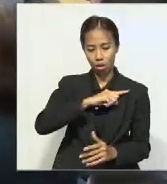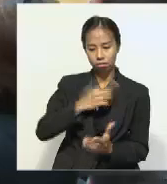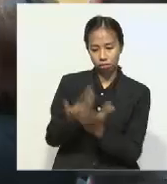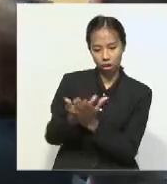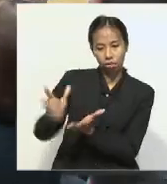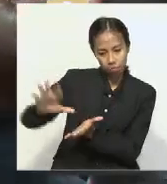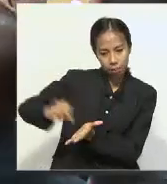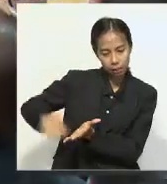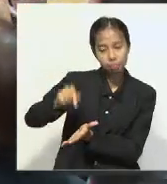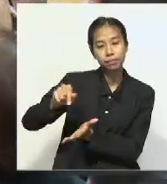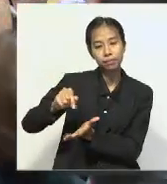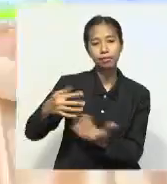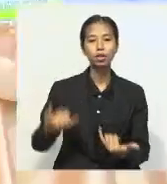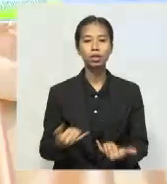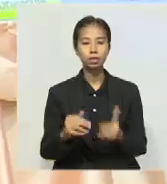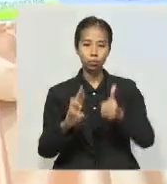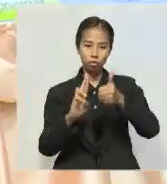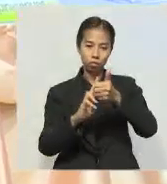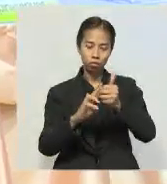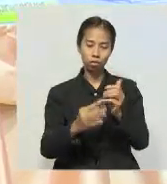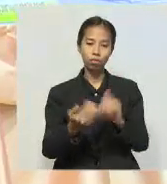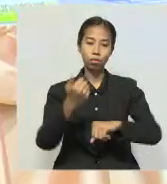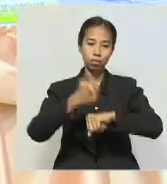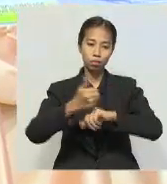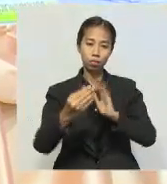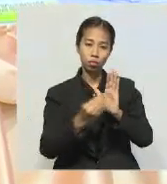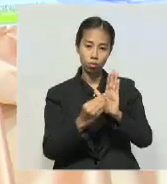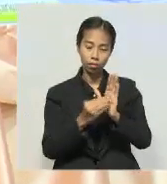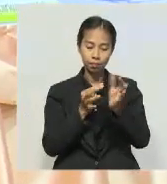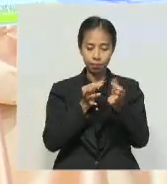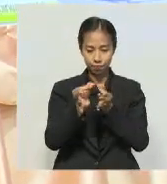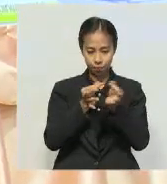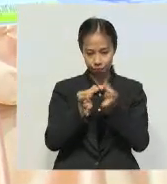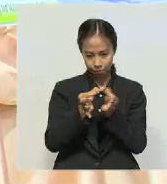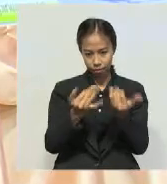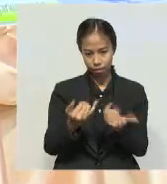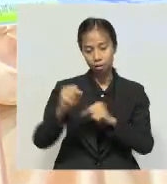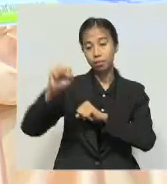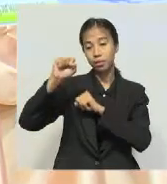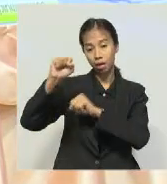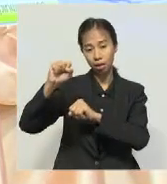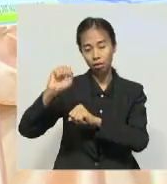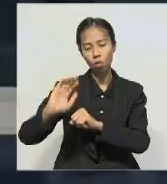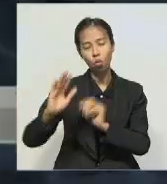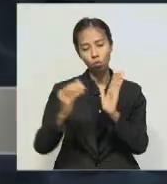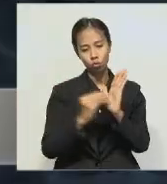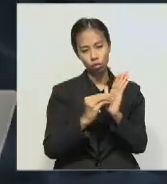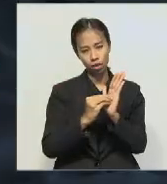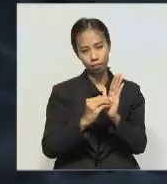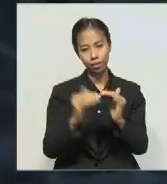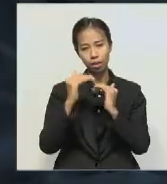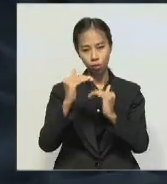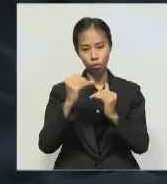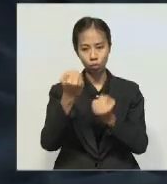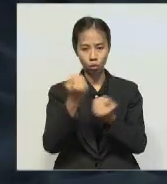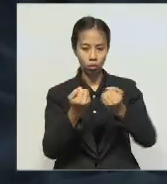ารองผู้ว่าราชการกรุงเทพมหานครก็ชี้แจงเรื่องของการออกประกาศกรุงเทพมหานครเรื่องกำหนดที่จ